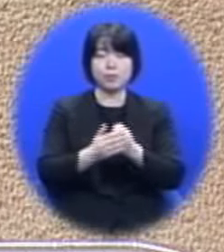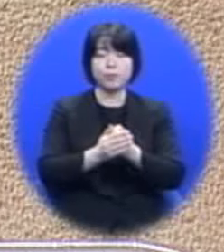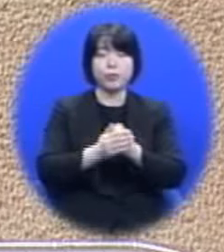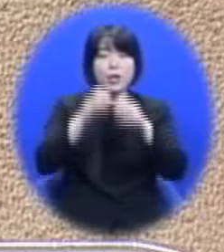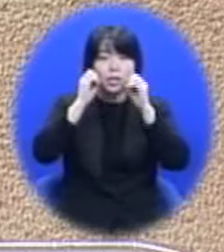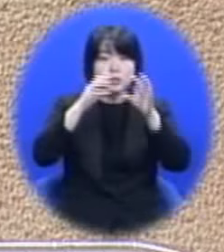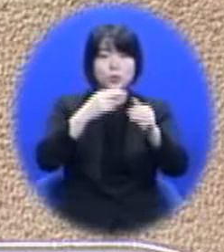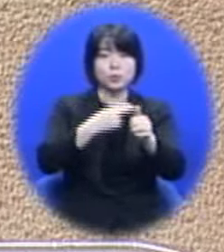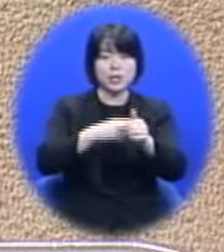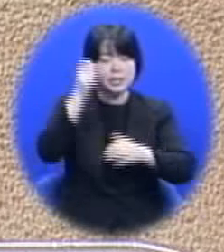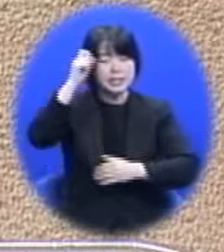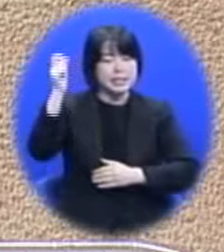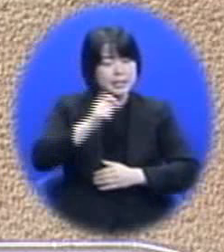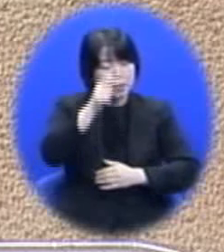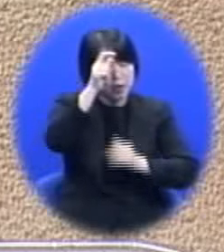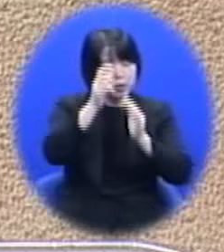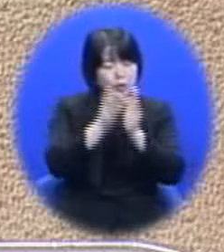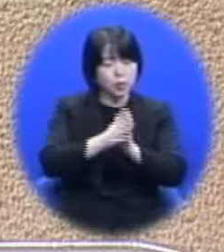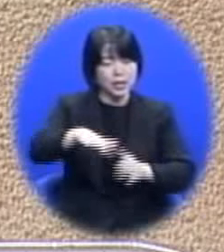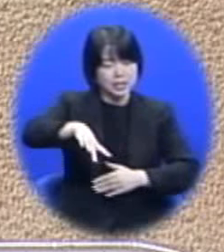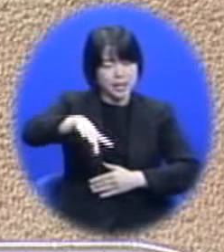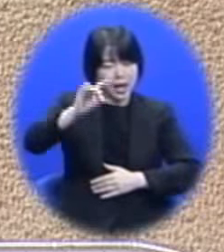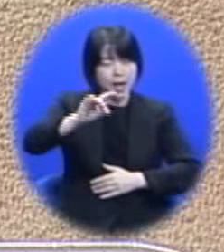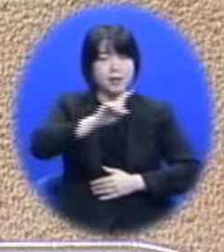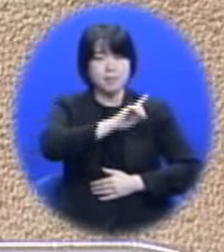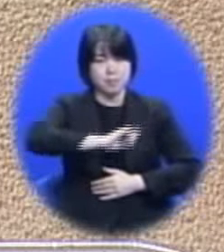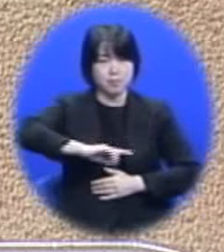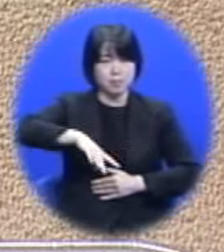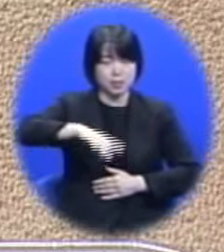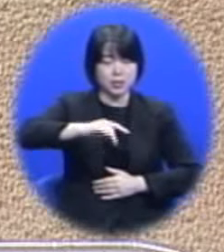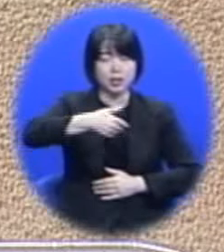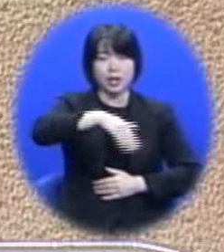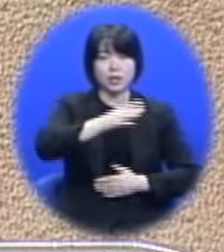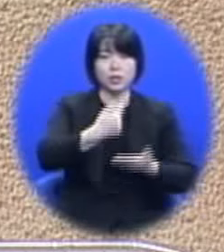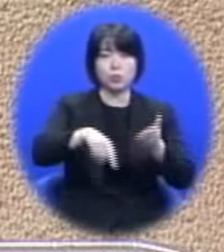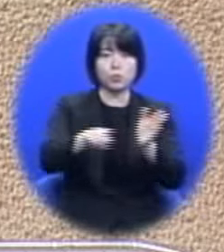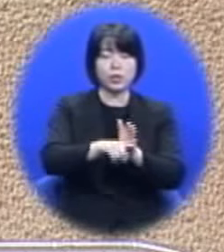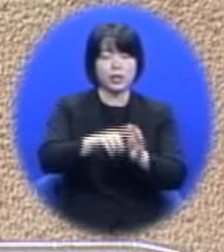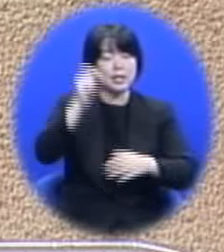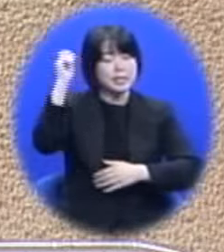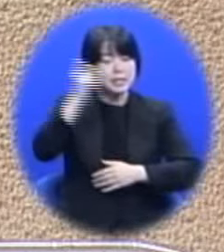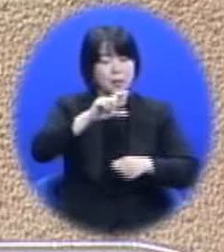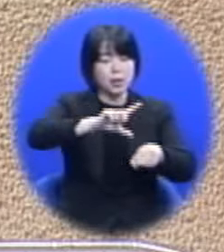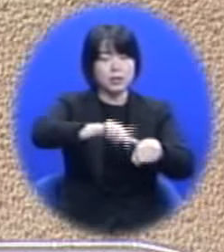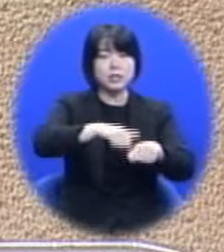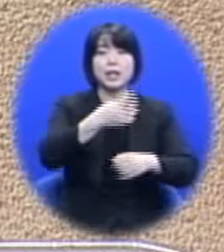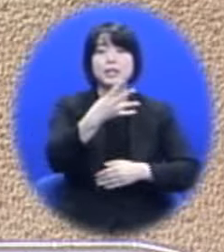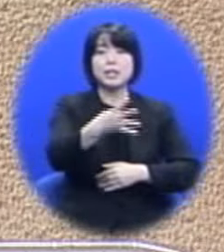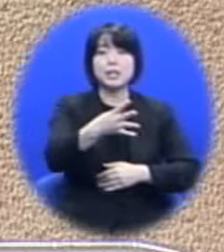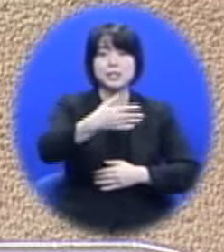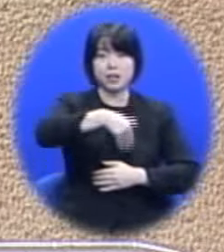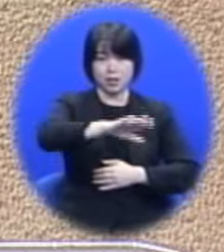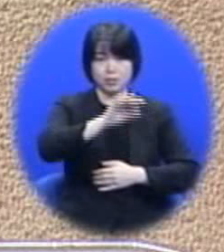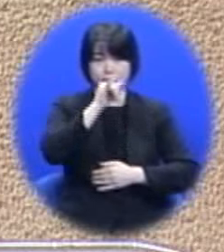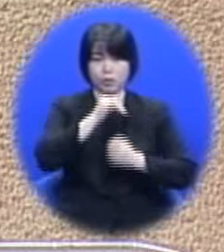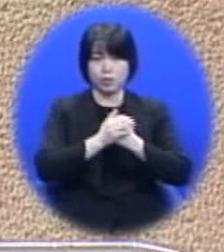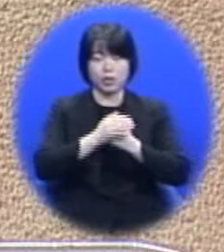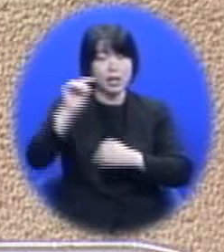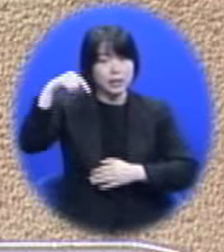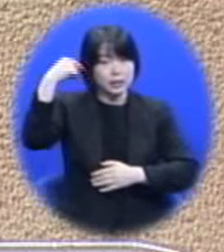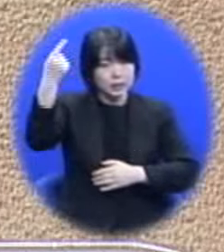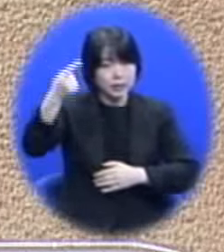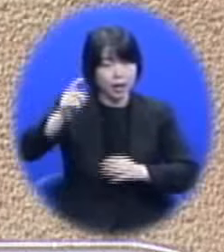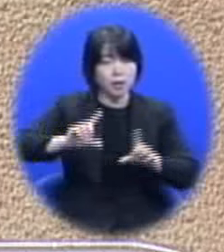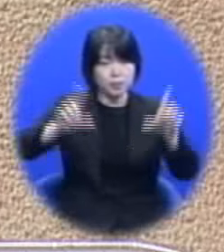전도사님이 새벽기도 제일 먼저 나가기 위해서 새벽 4시에 새벽기도를 나갔습니다. 그 다음날